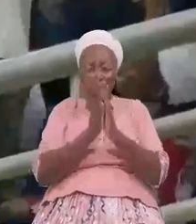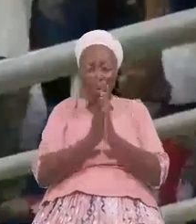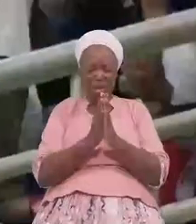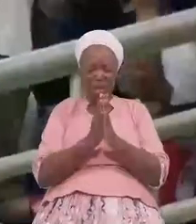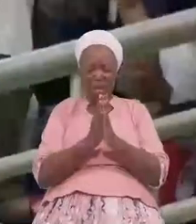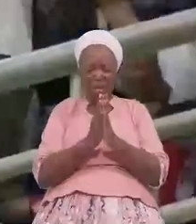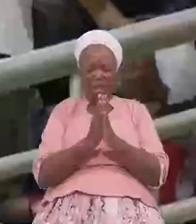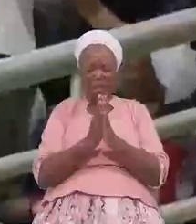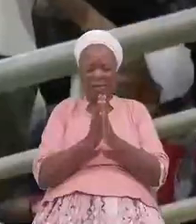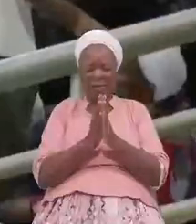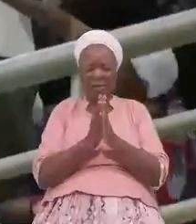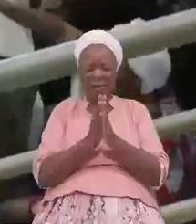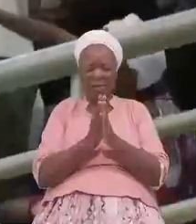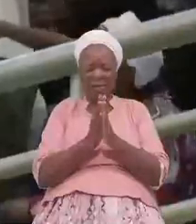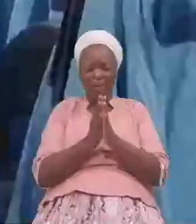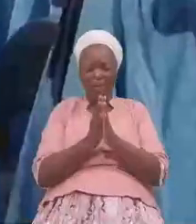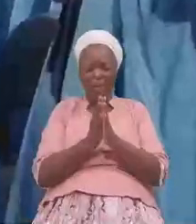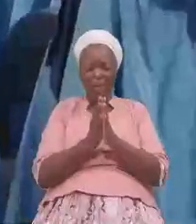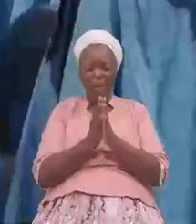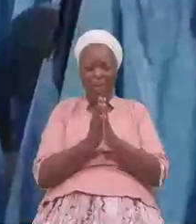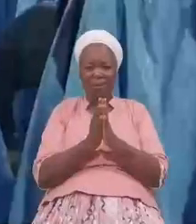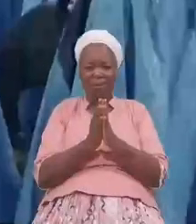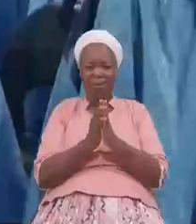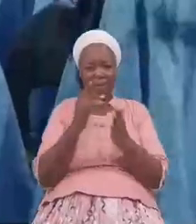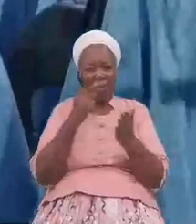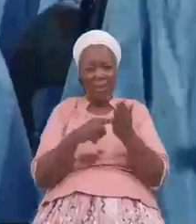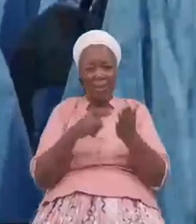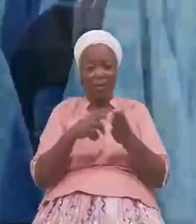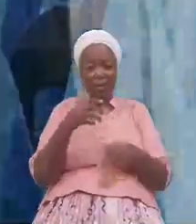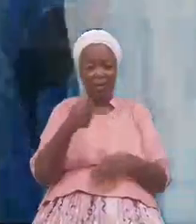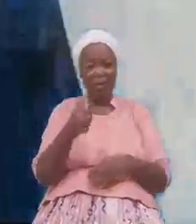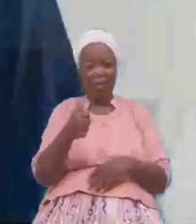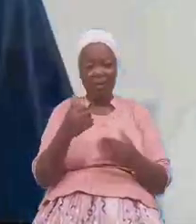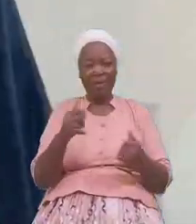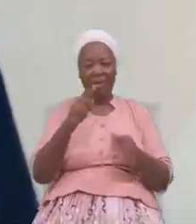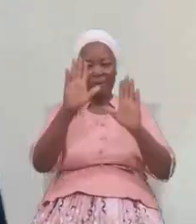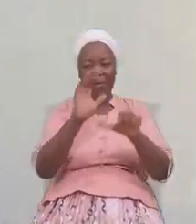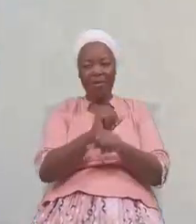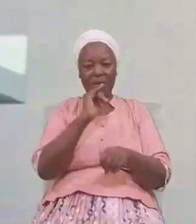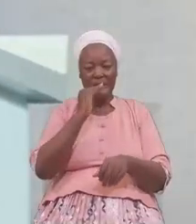Examine-toi maintenant, le miracle est là.